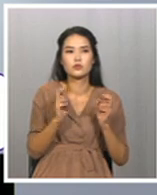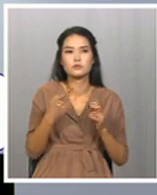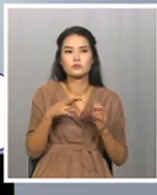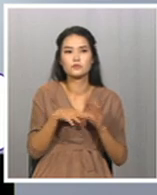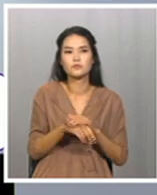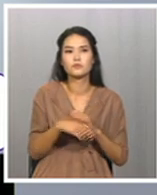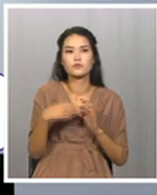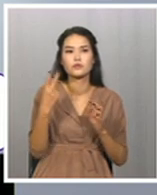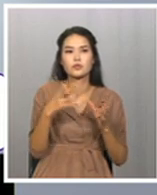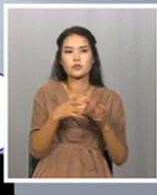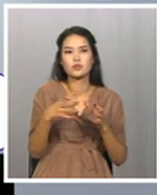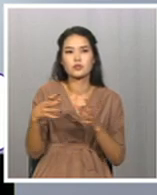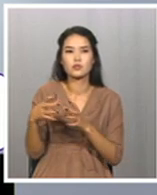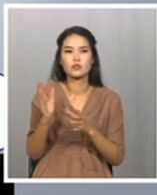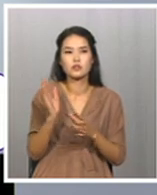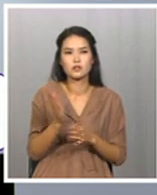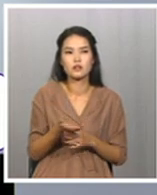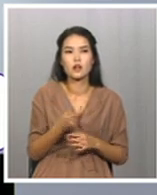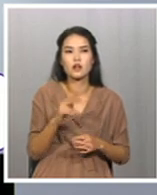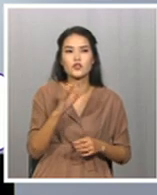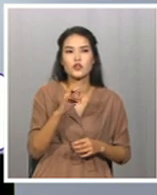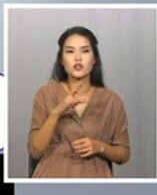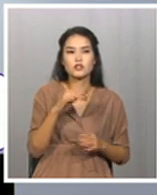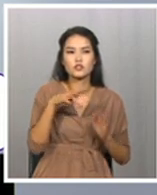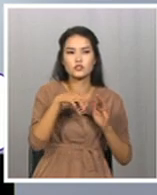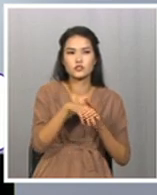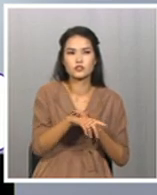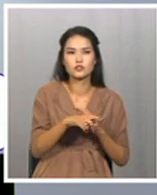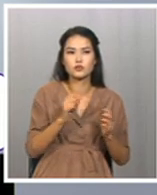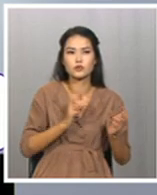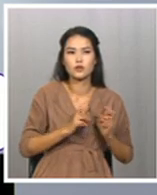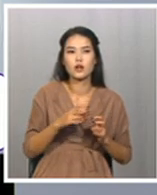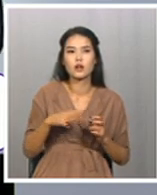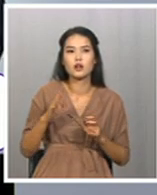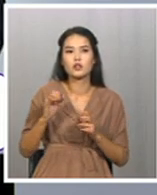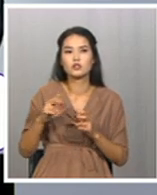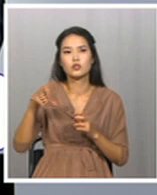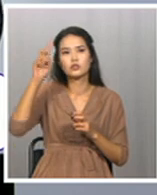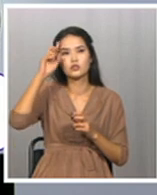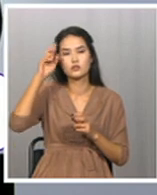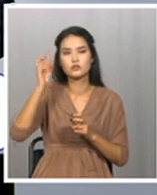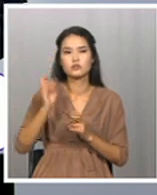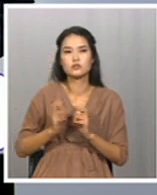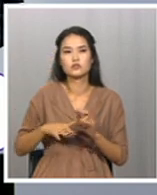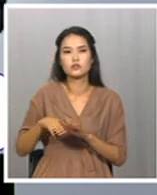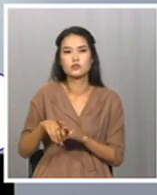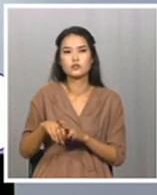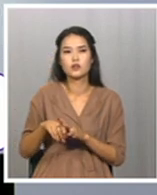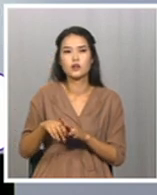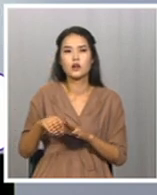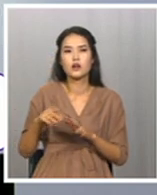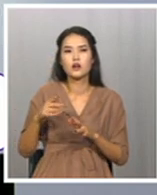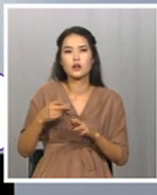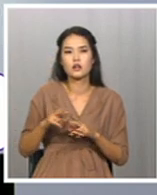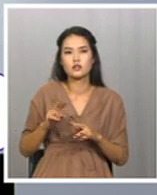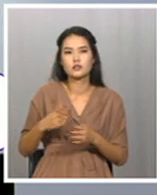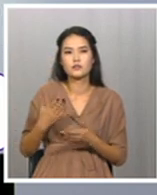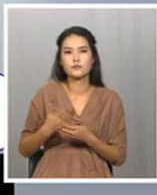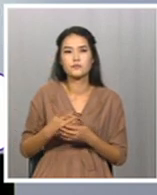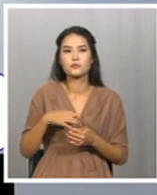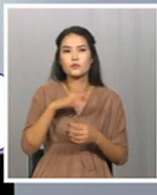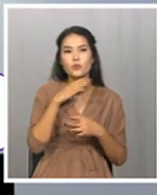өзі екі сатыға бөлінеді: жиынтық ішкі өнім және жиынтық ұлттық өнім. Мысалы,